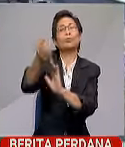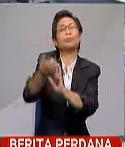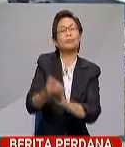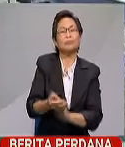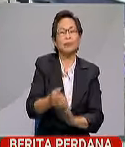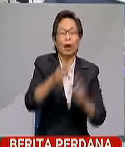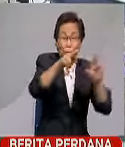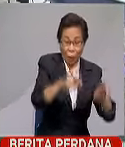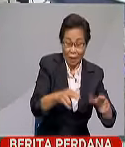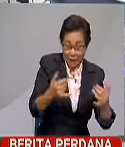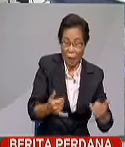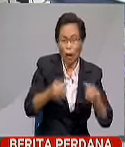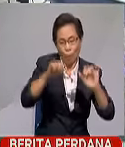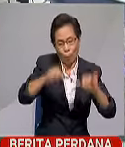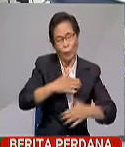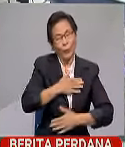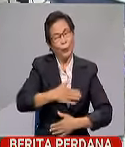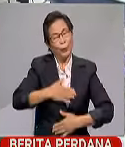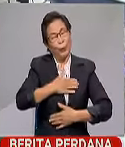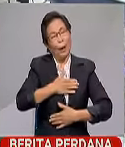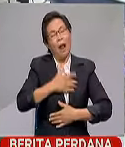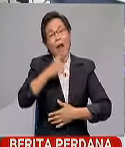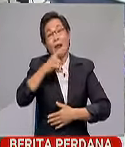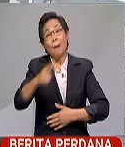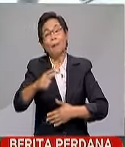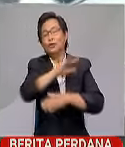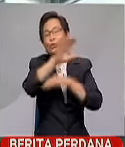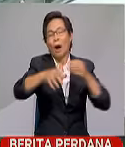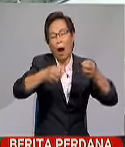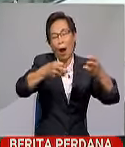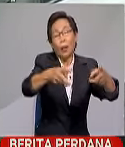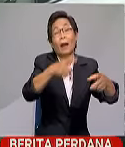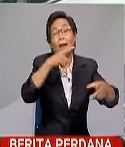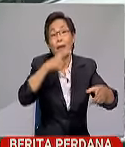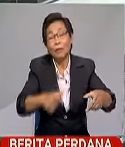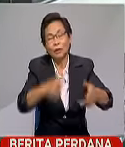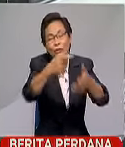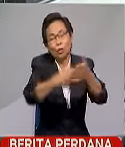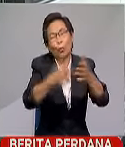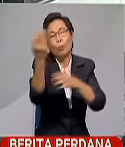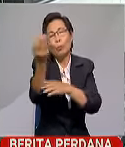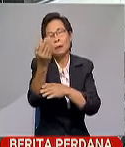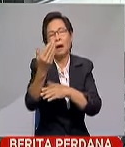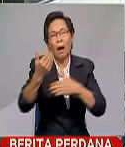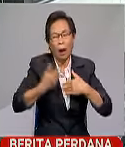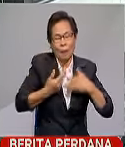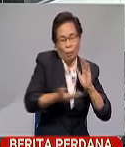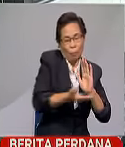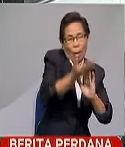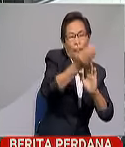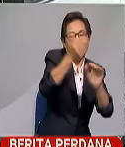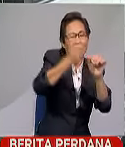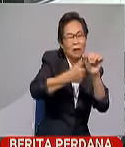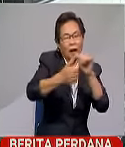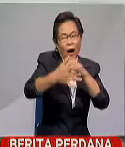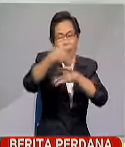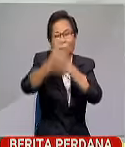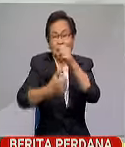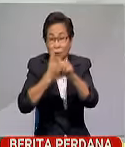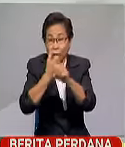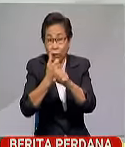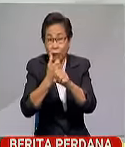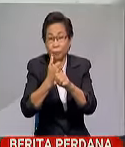Tambahnya, rakyat kini masih boleh menikmati kadar lama di semua lebuh raya yang mana tol biasanya mengalami kenaikan pada setiap awal tahun.